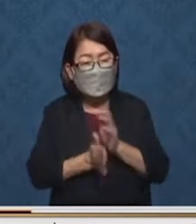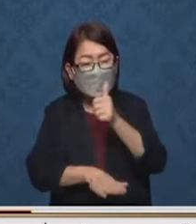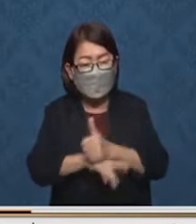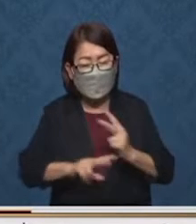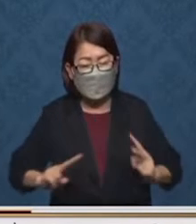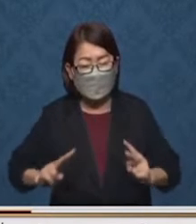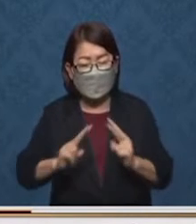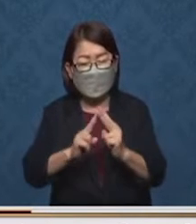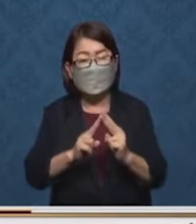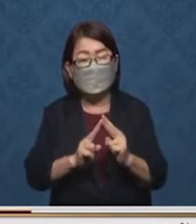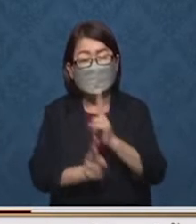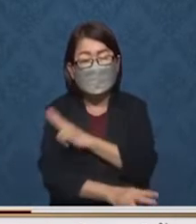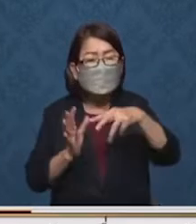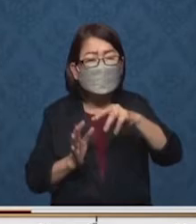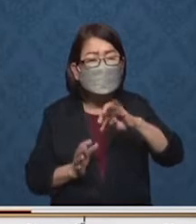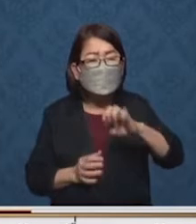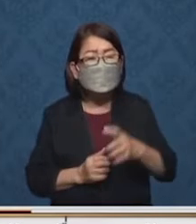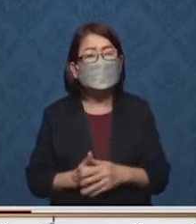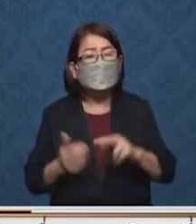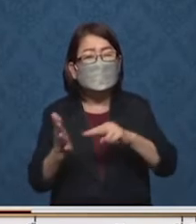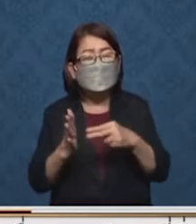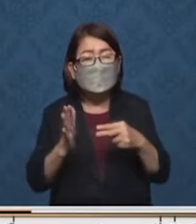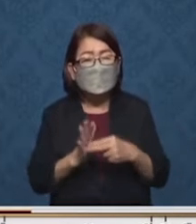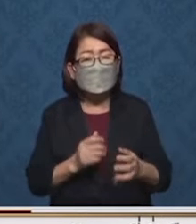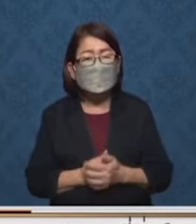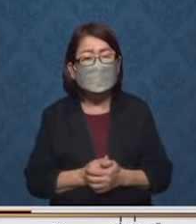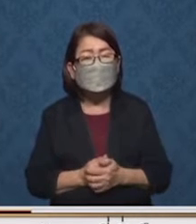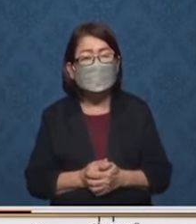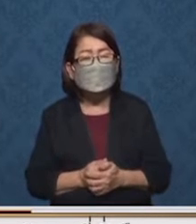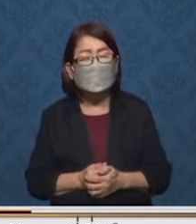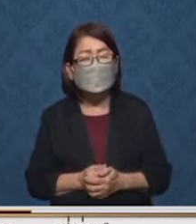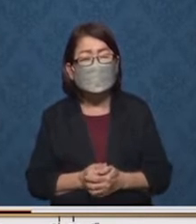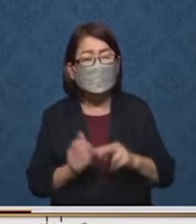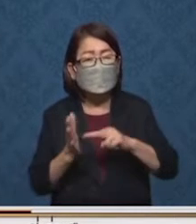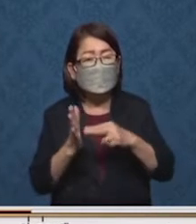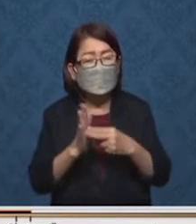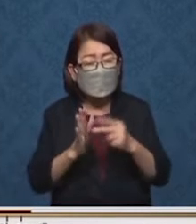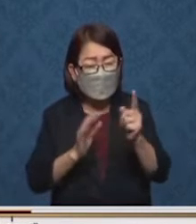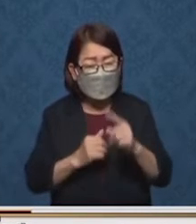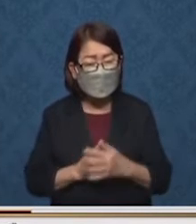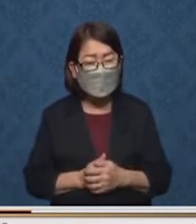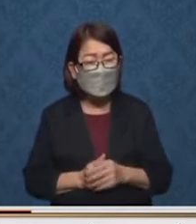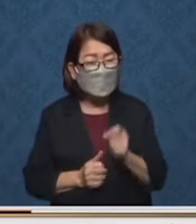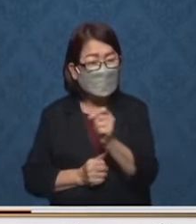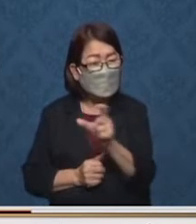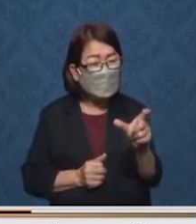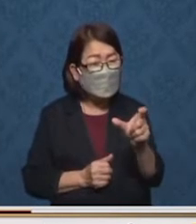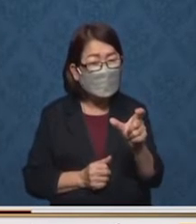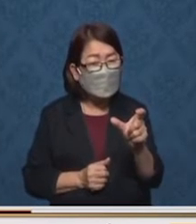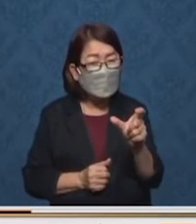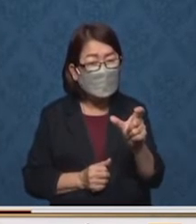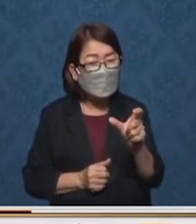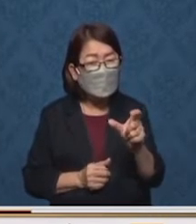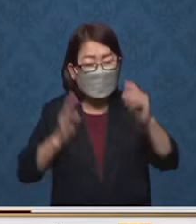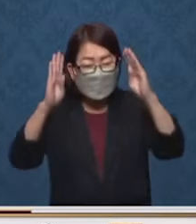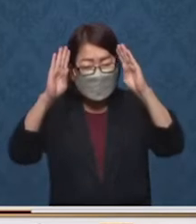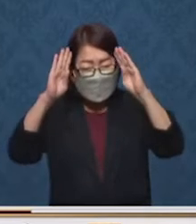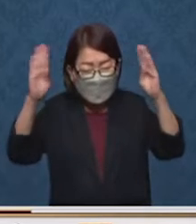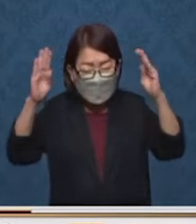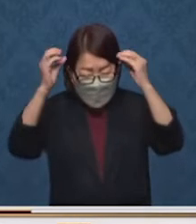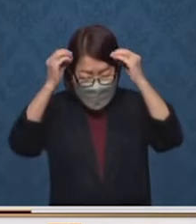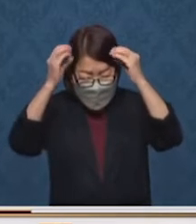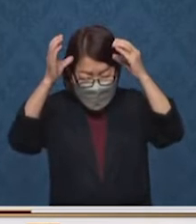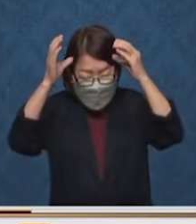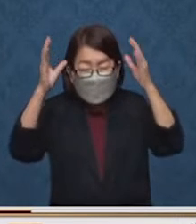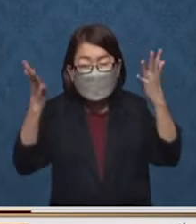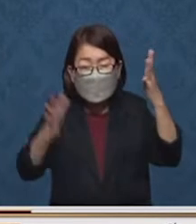ไร้ภูมิปัญญาครับอะไรภูมายาคืออะไรมีความรู้ความ